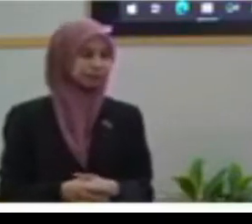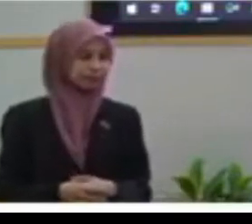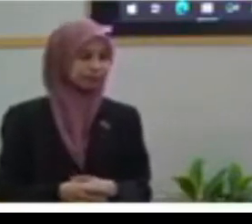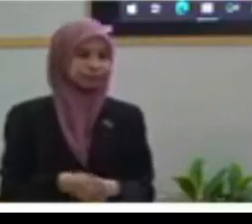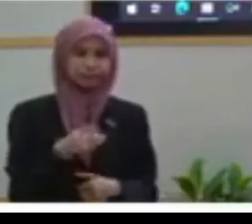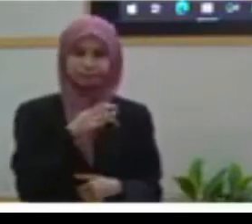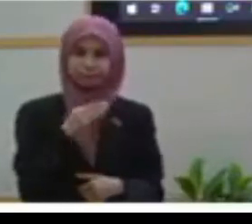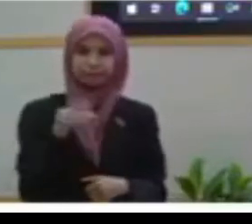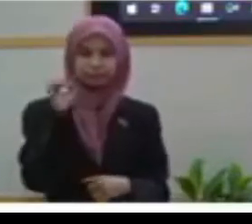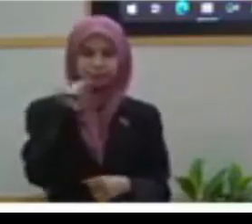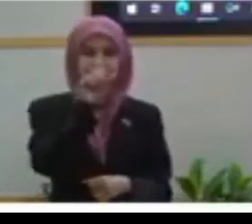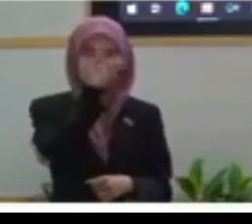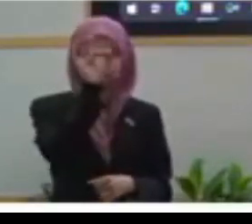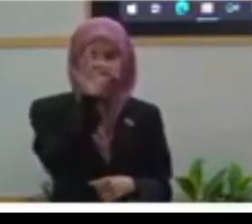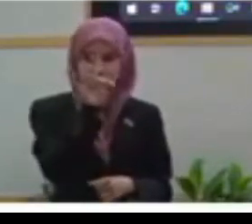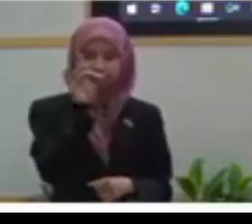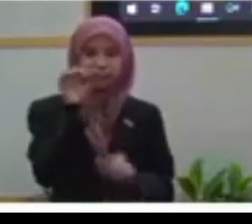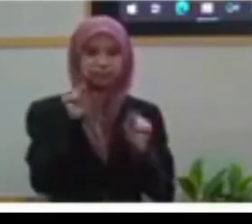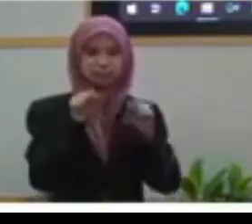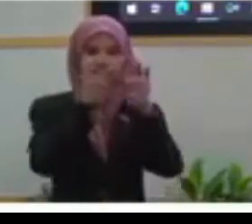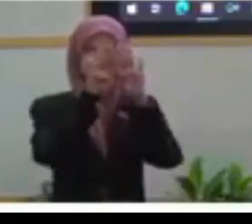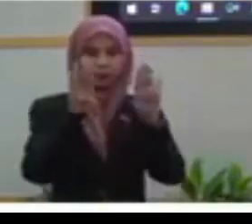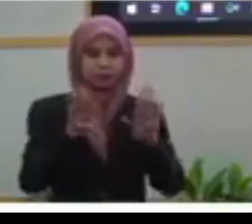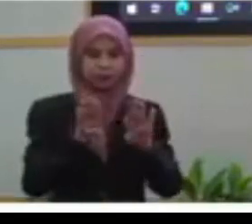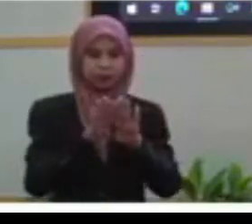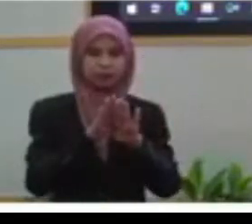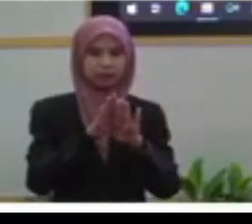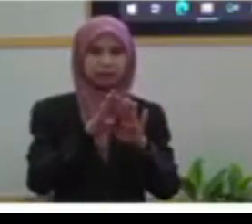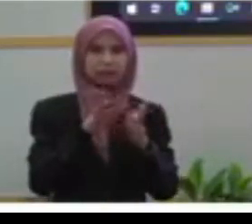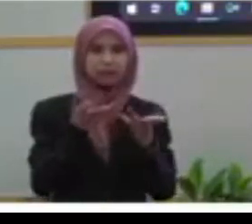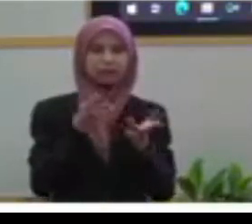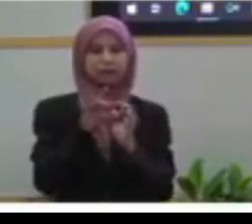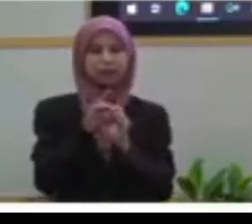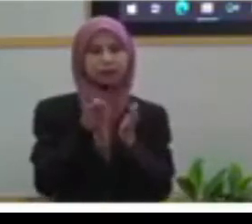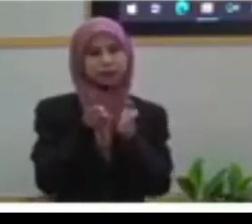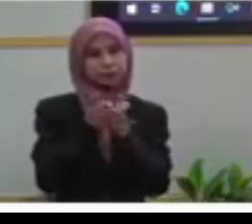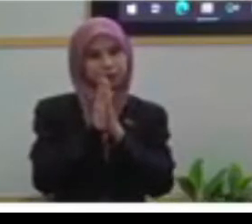Dan boleh pilih borang permohonan pelekat kenderaan percuma OKU.